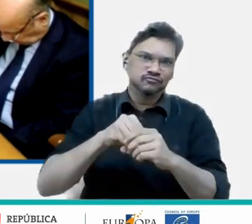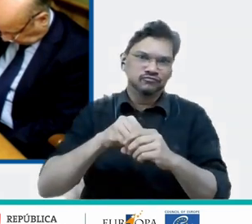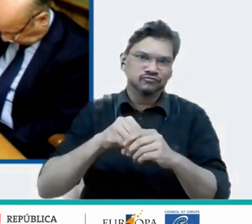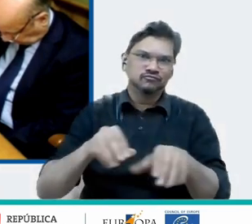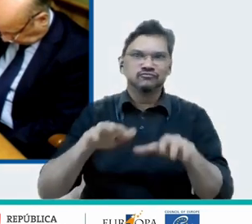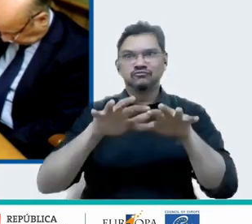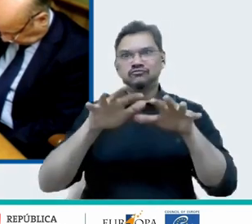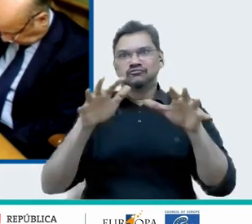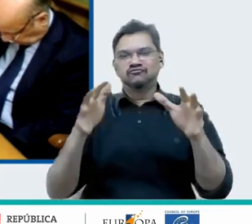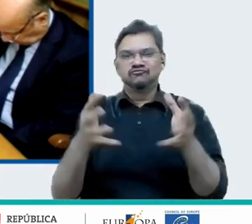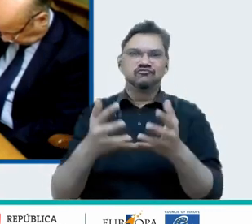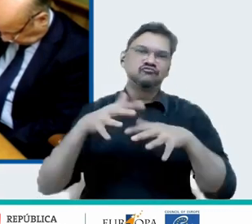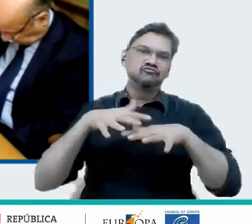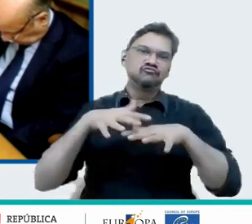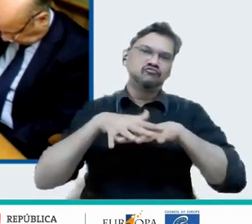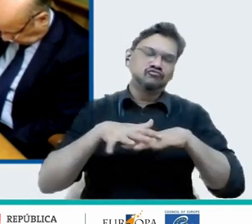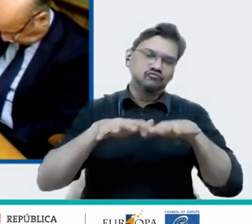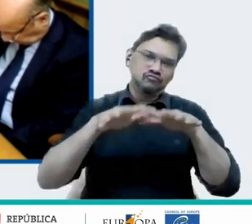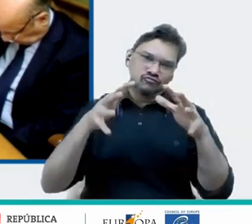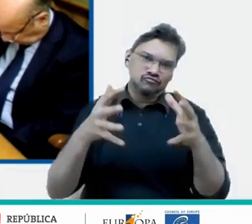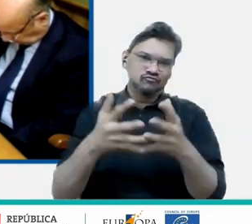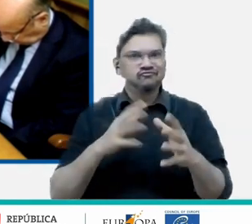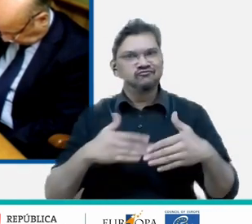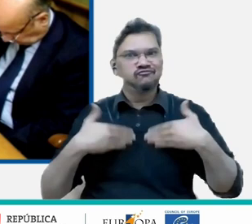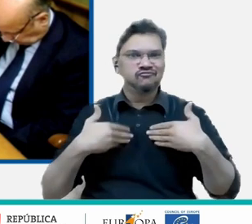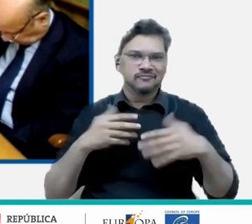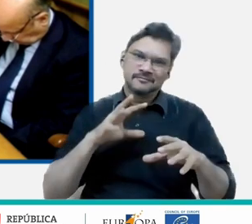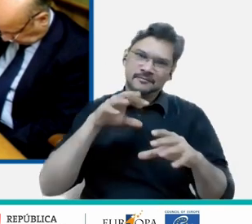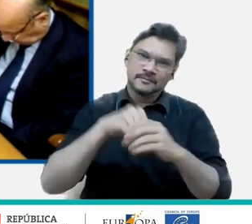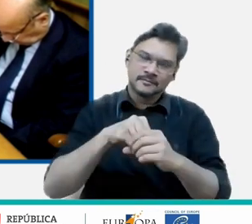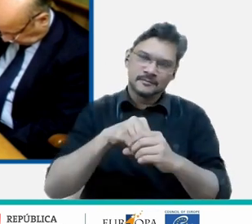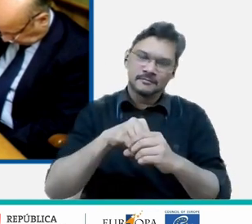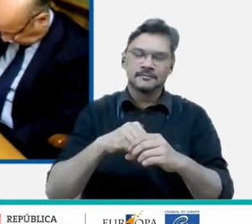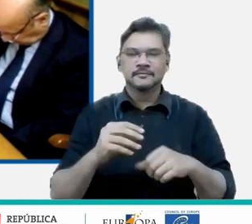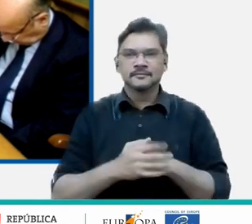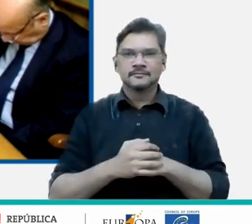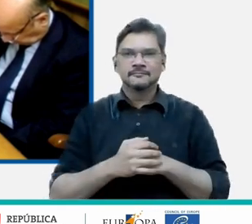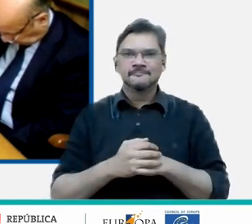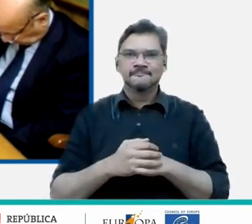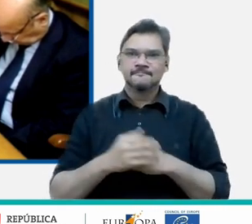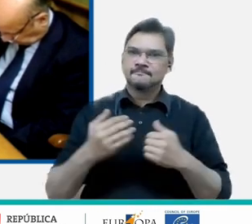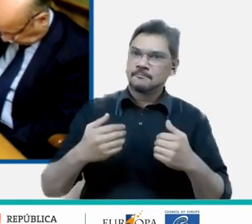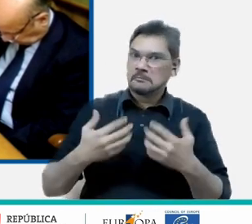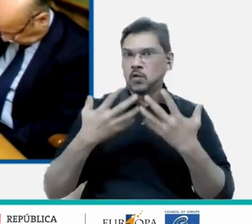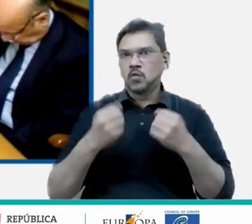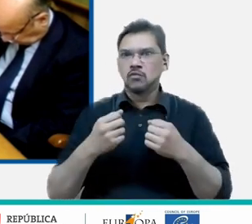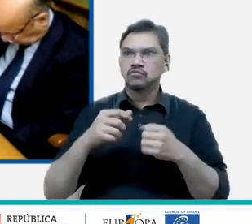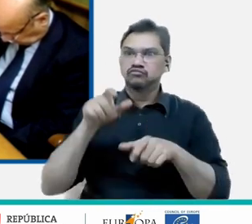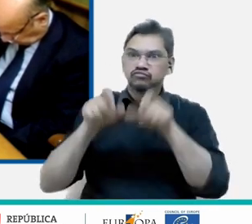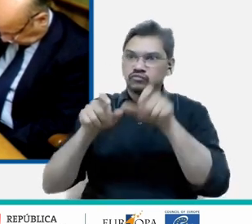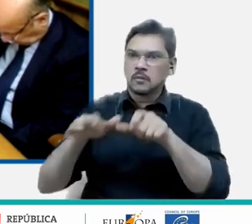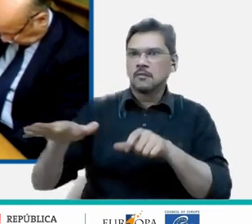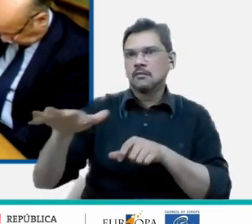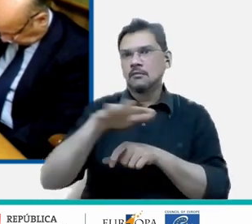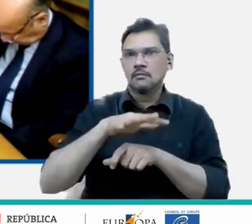при бедствиях и кризисах. Мы разделяем мнение о том, что повышение